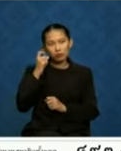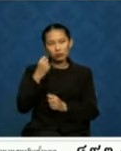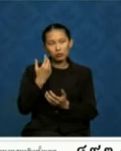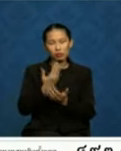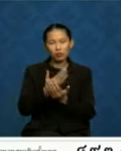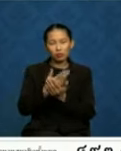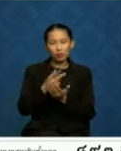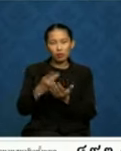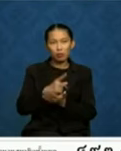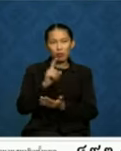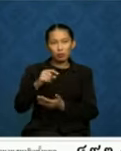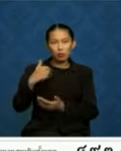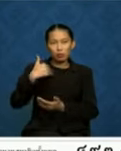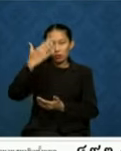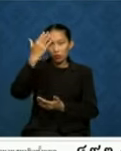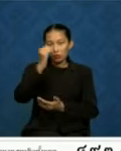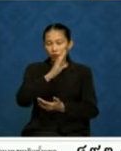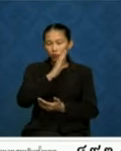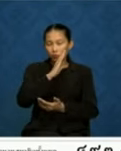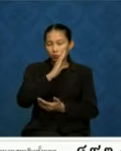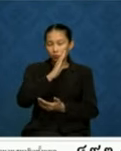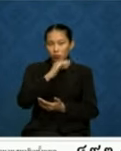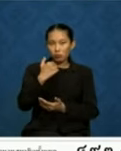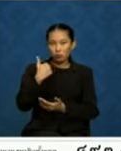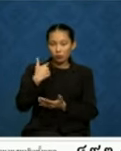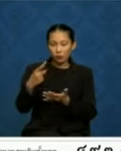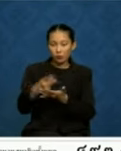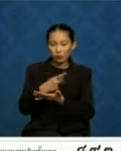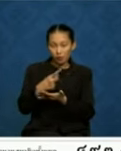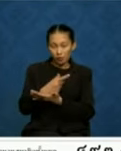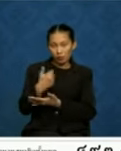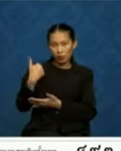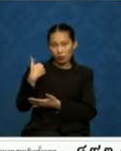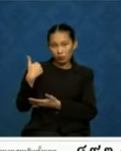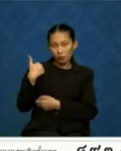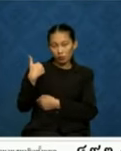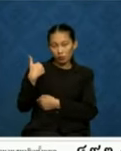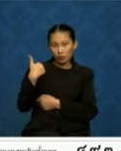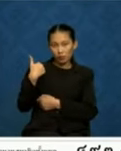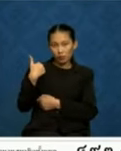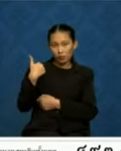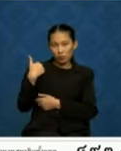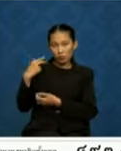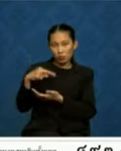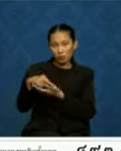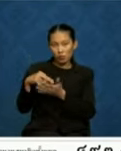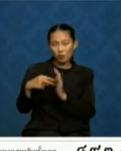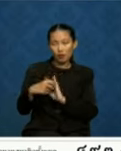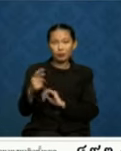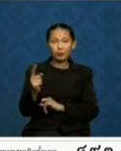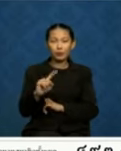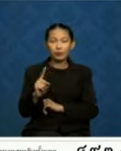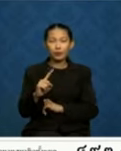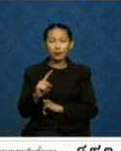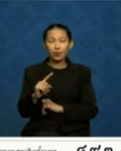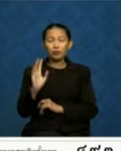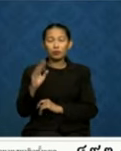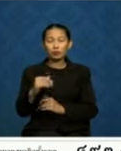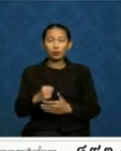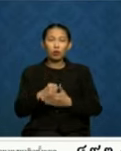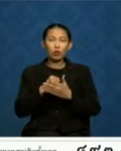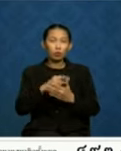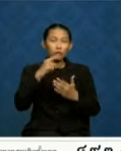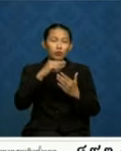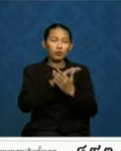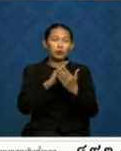การที่ดีครับเพราะว่าเมื่อไรก็ตามที่การยาสูบมีผลประกอบการที่ดีเนี่ยมันก็จะทำให้เป็นผลดีกับประเท